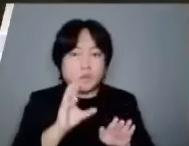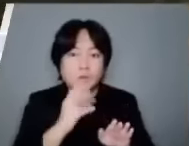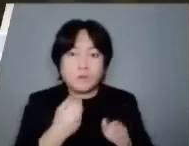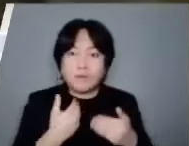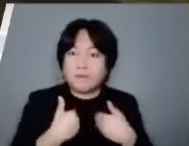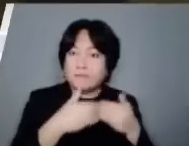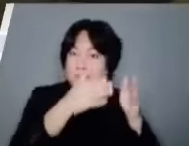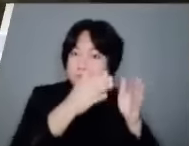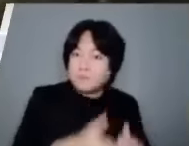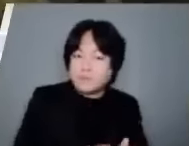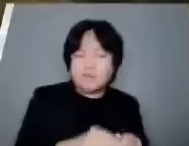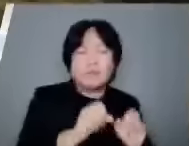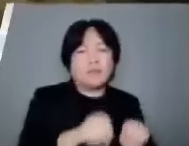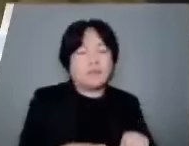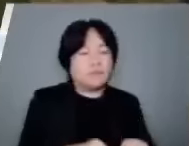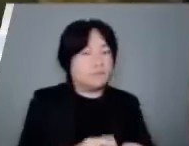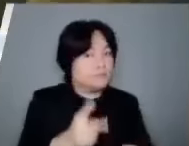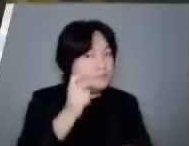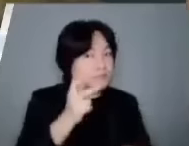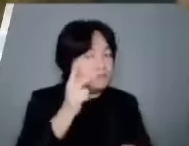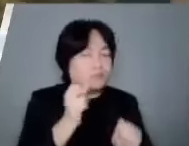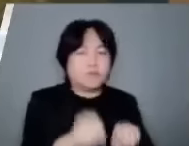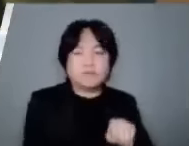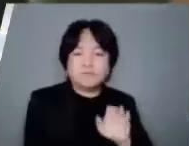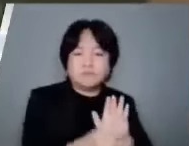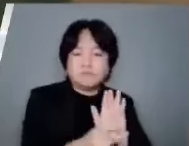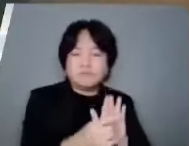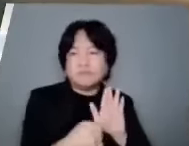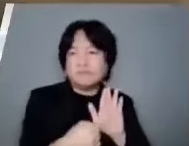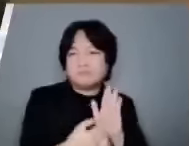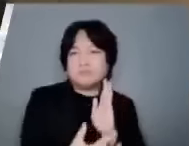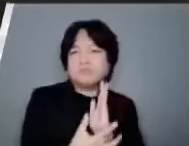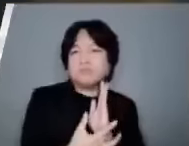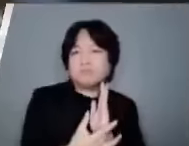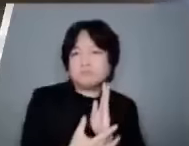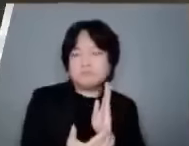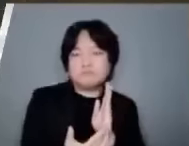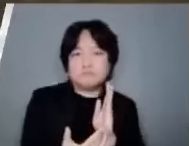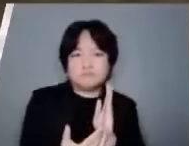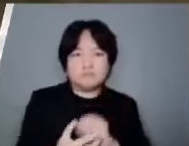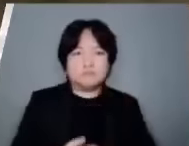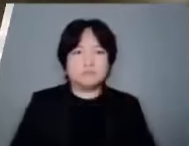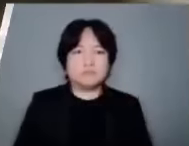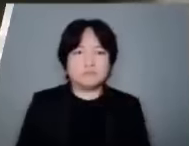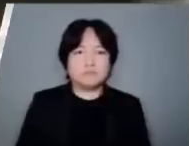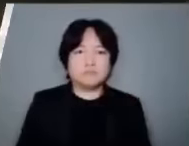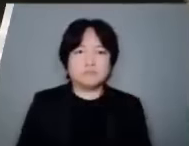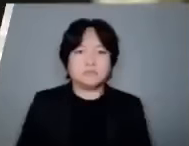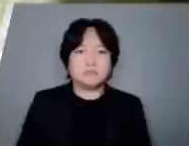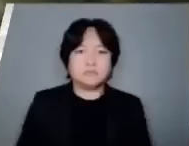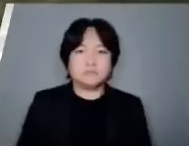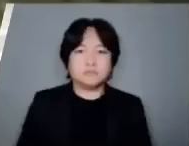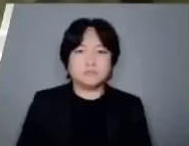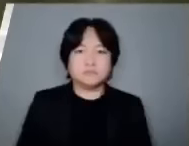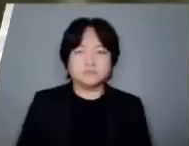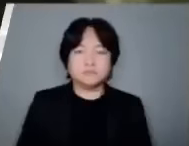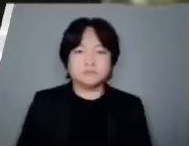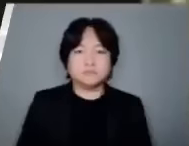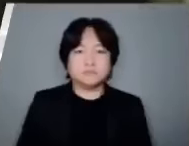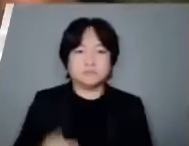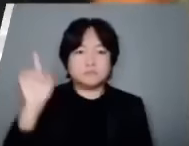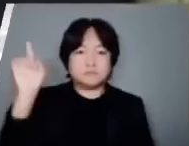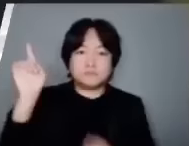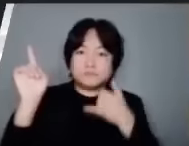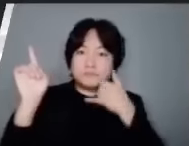raw idinaan sa security x-ray, pati ang metal detector. Kung tao ang hinahanap po, bakit metal detector? Pagkat gold na ang